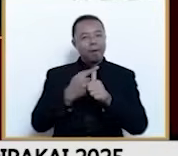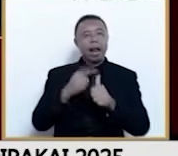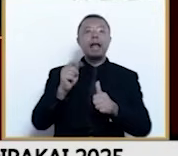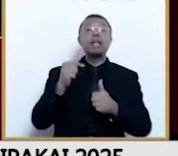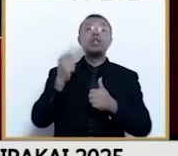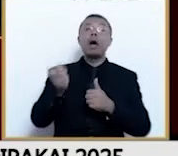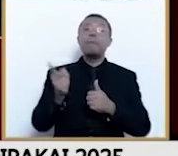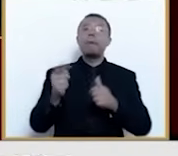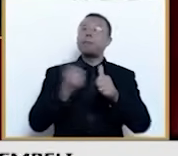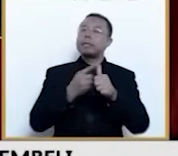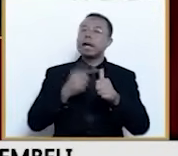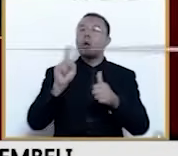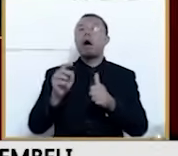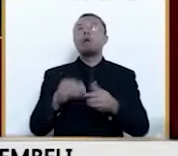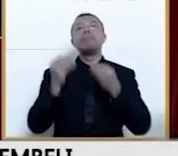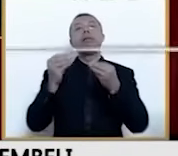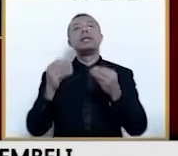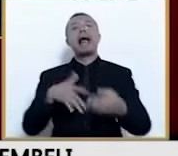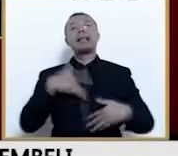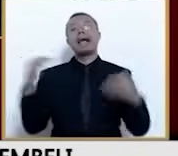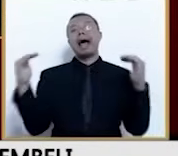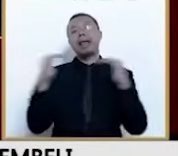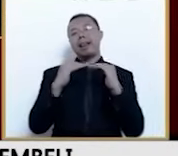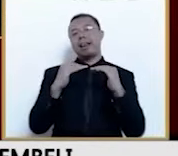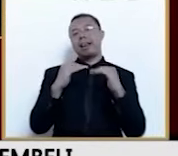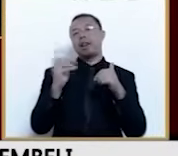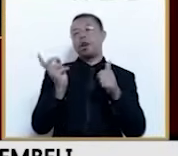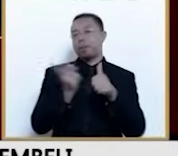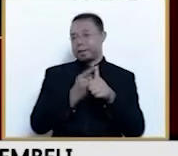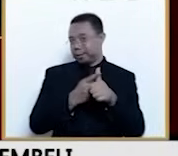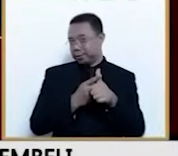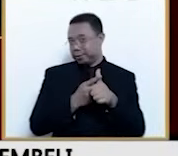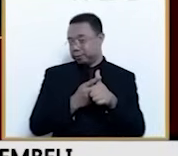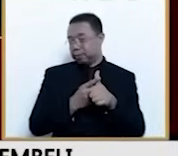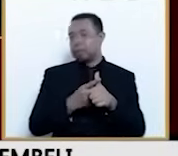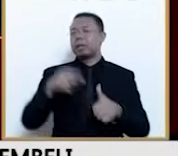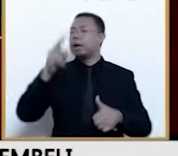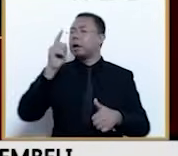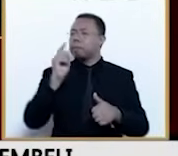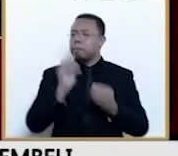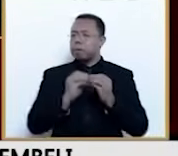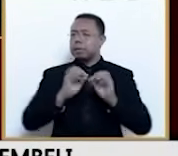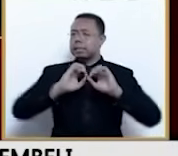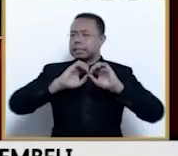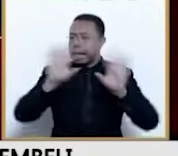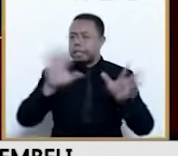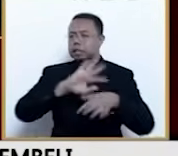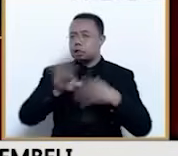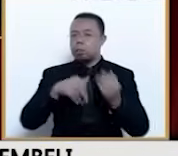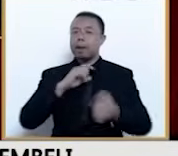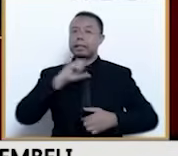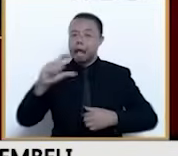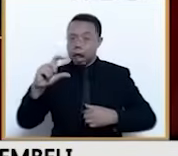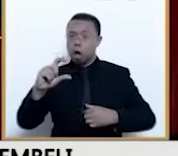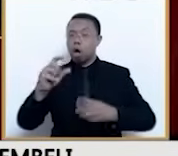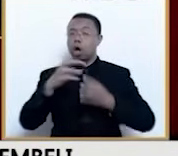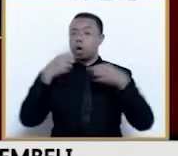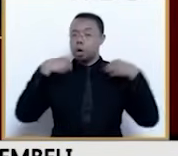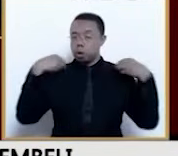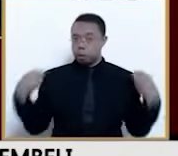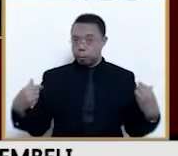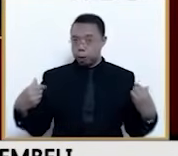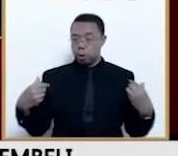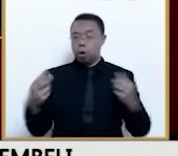saya kedepankan aspek keadilan, inilah yang kami akan dahulukan. Dan pastikan bahwa calon